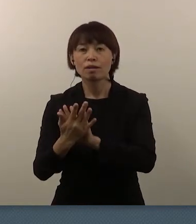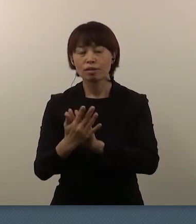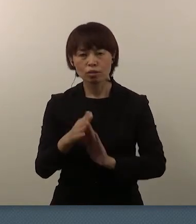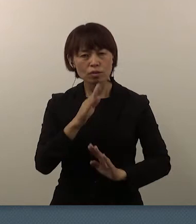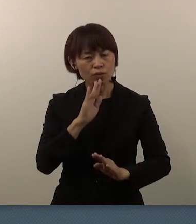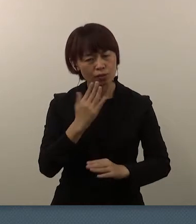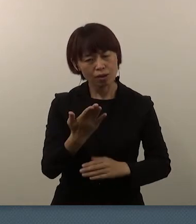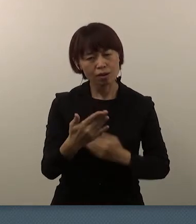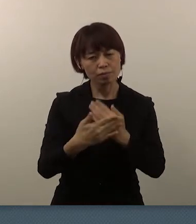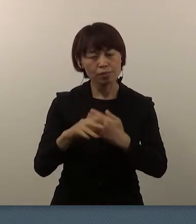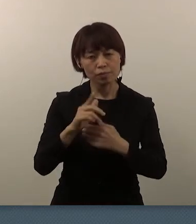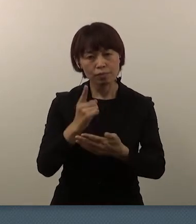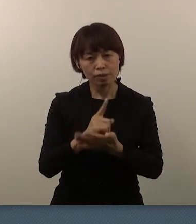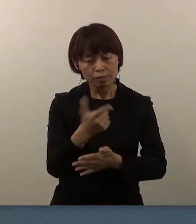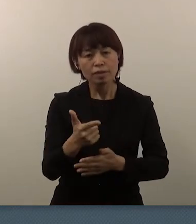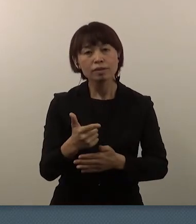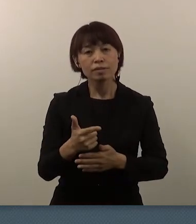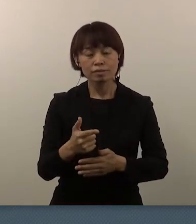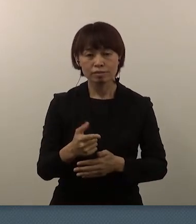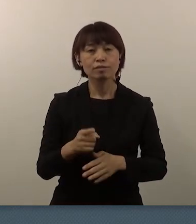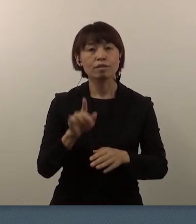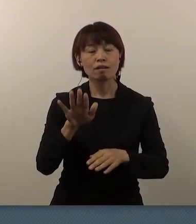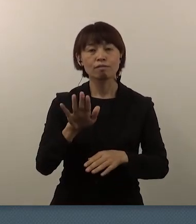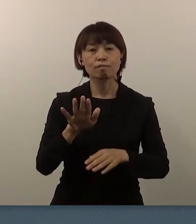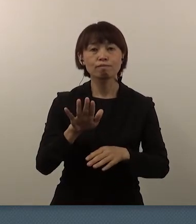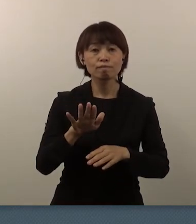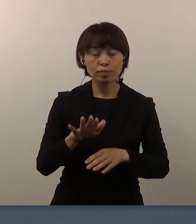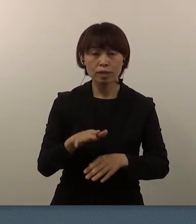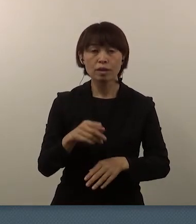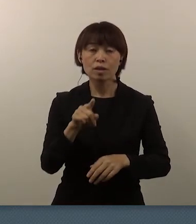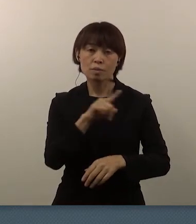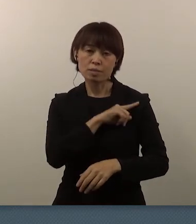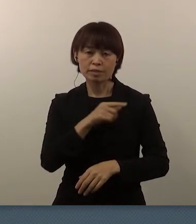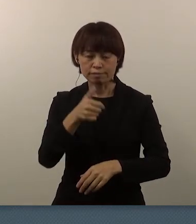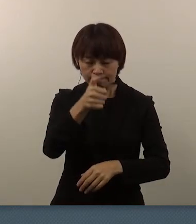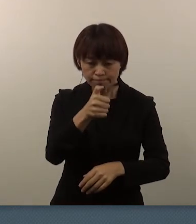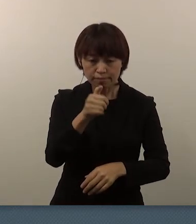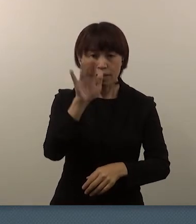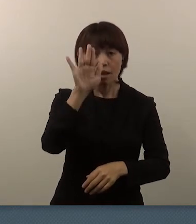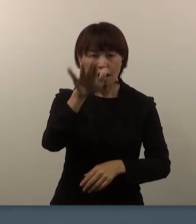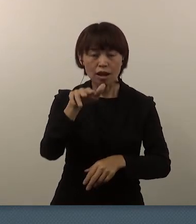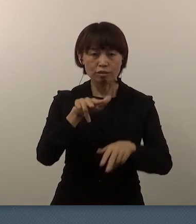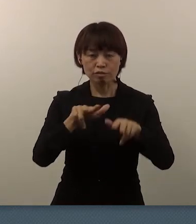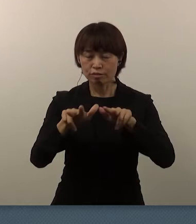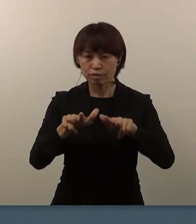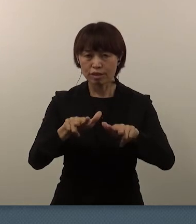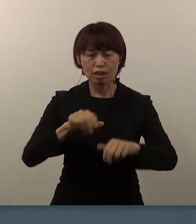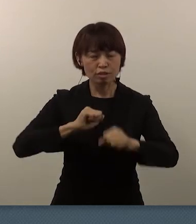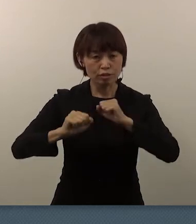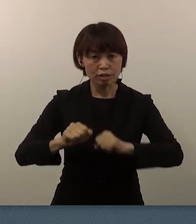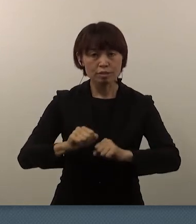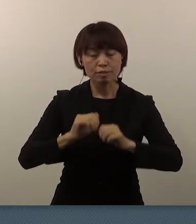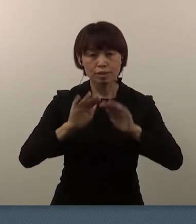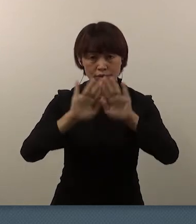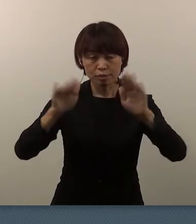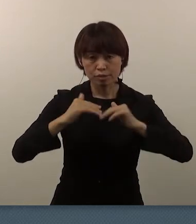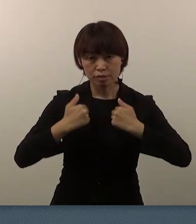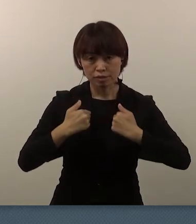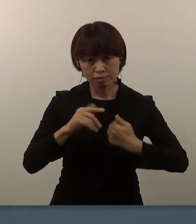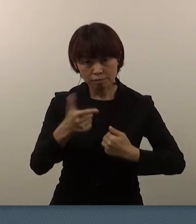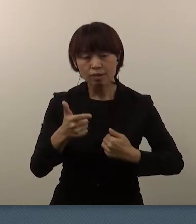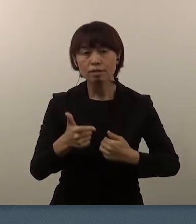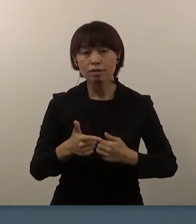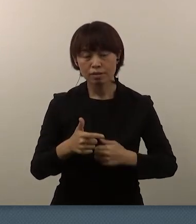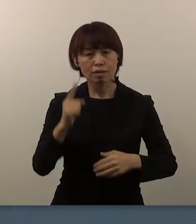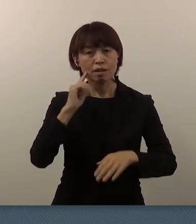ませんでしたっていう謝罪があってから のこの取り組みはじゃないのかって言ってらっしゃる方が複数いらっしゃってですね、そのあたりについてはいかがお考えですか。 謝